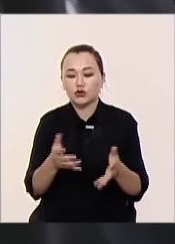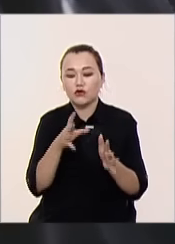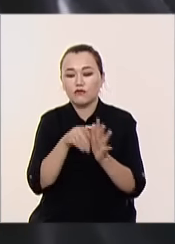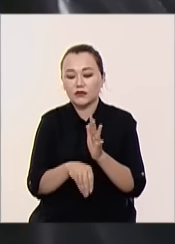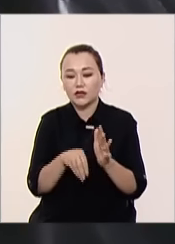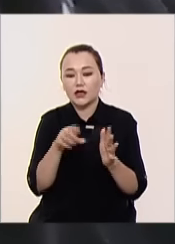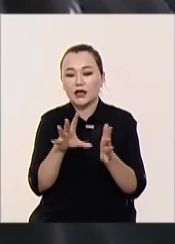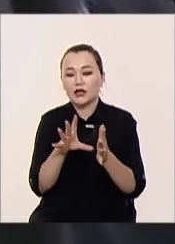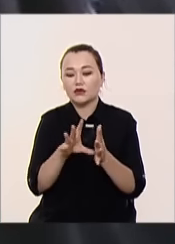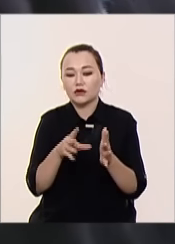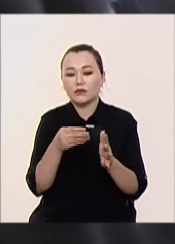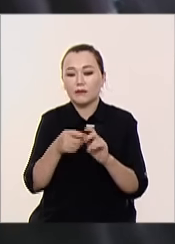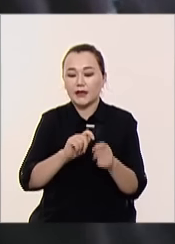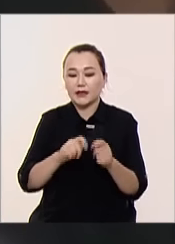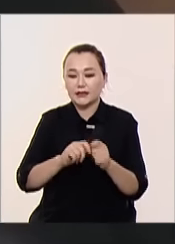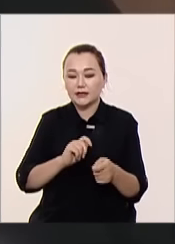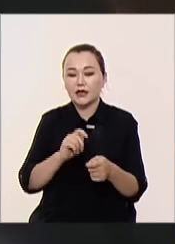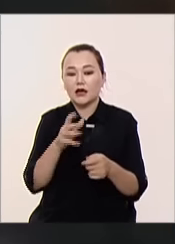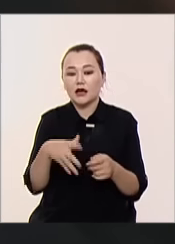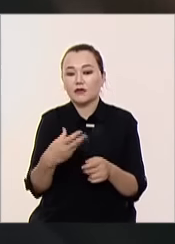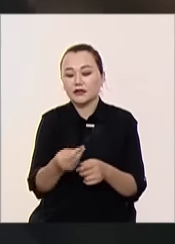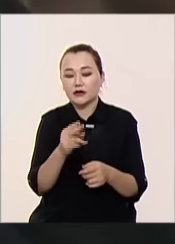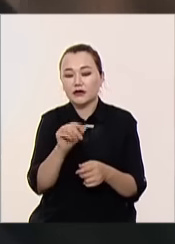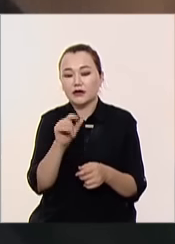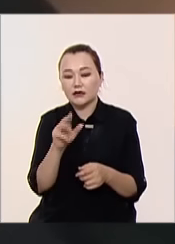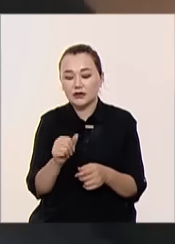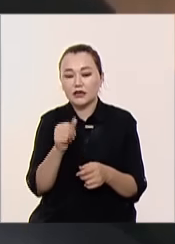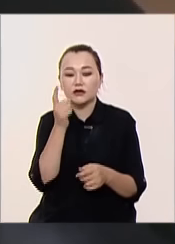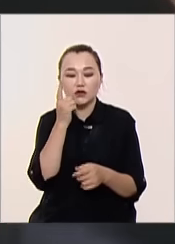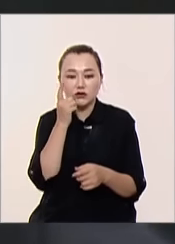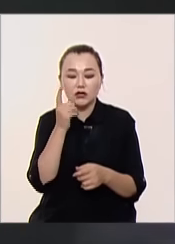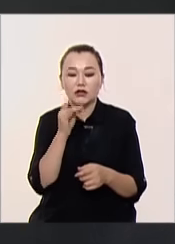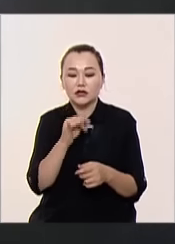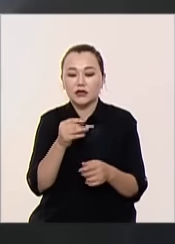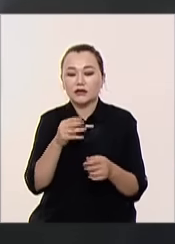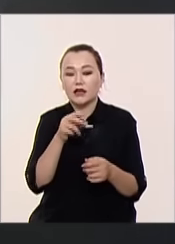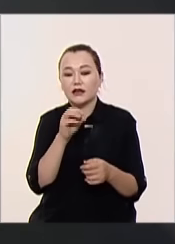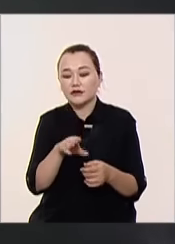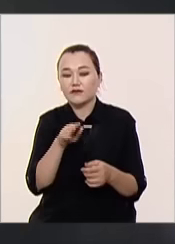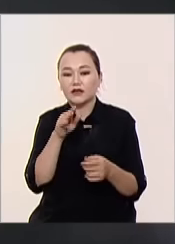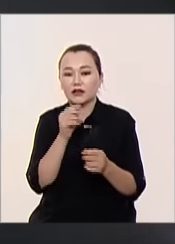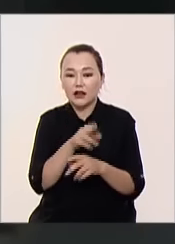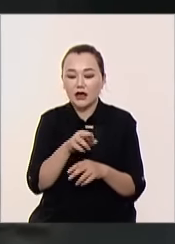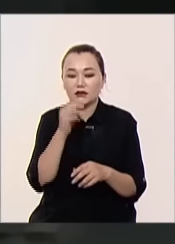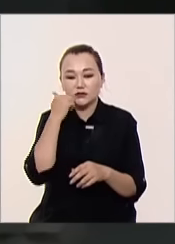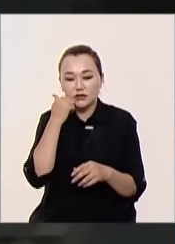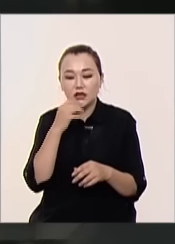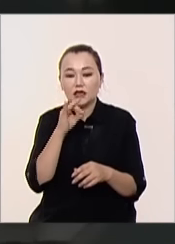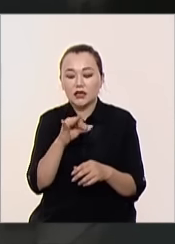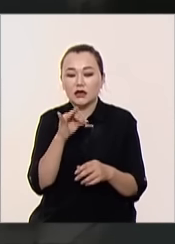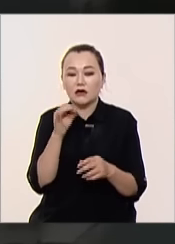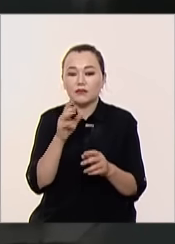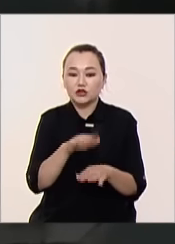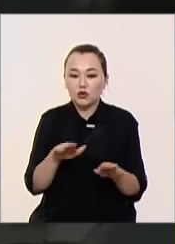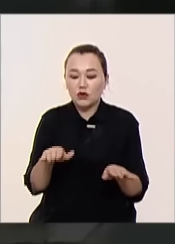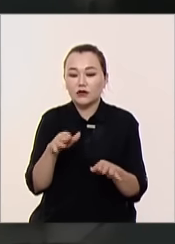системы электронного билетирования. При оплате картой через мобильное приложение тариф для пенсионеров и школьников составляет всего 40 тенге,